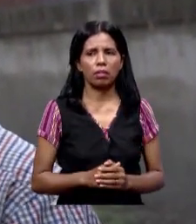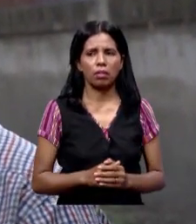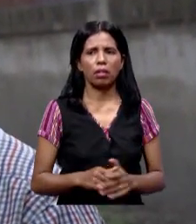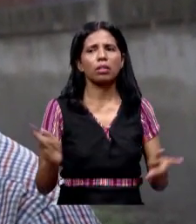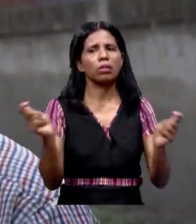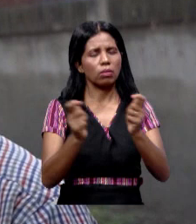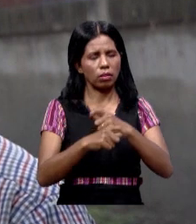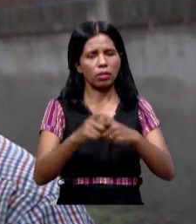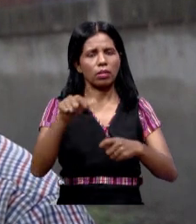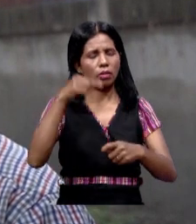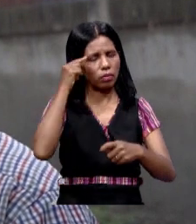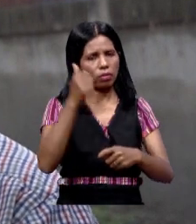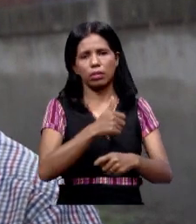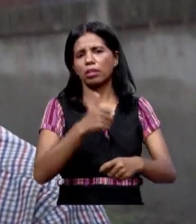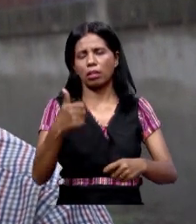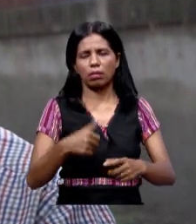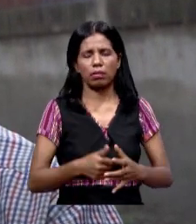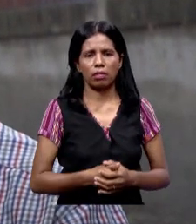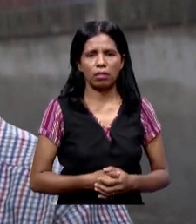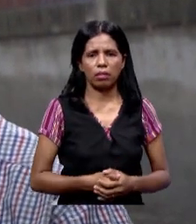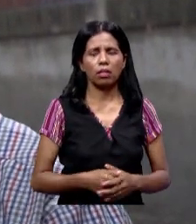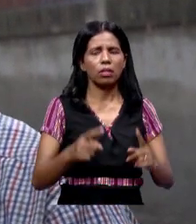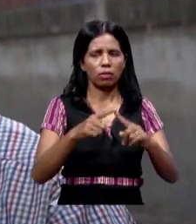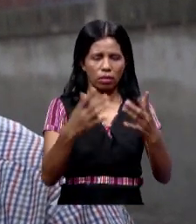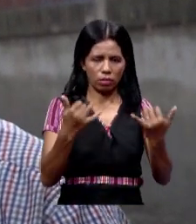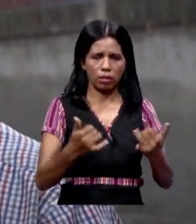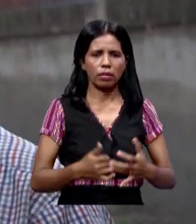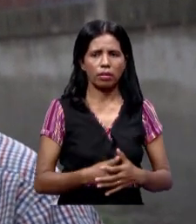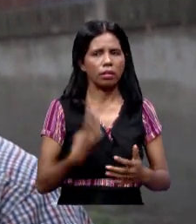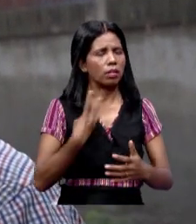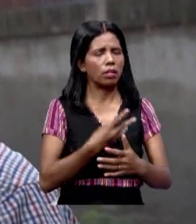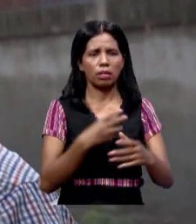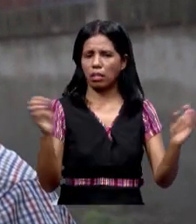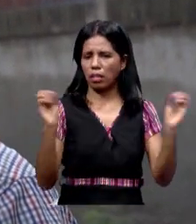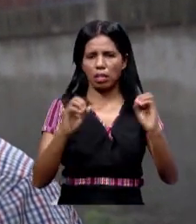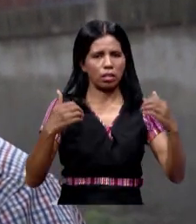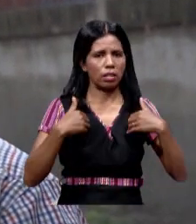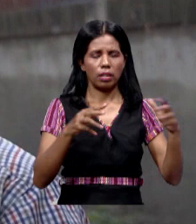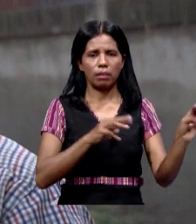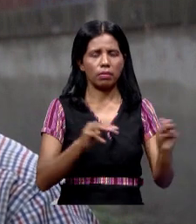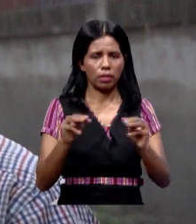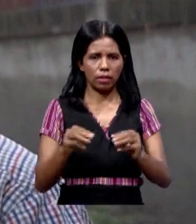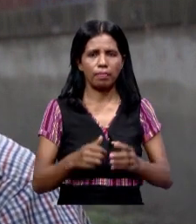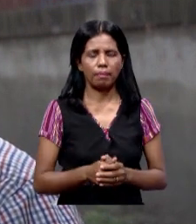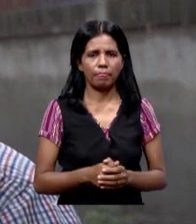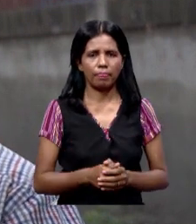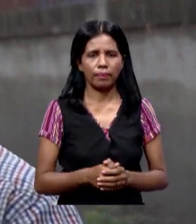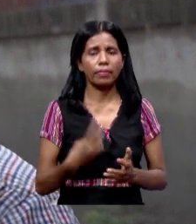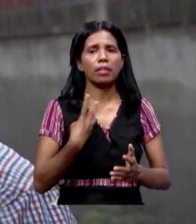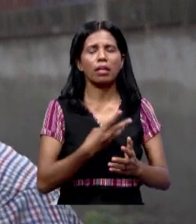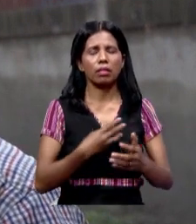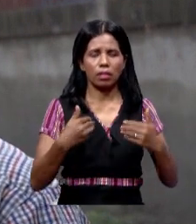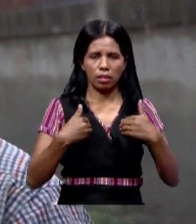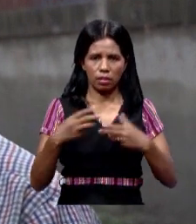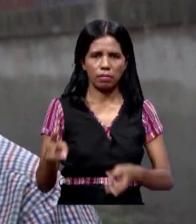terlalu perlu siri bulan. Nah, memang tuan orang ni itu lagi mudah. itu mulas ke nama saya. Itu mulas sama istri